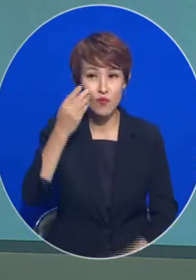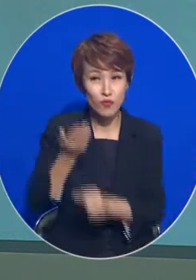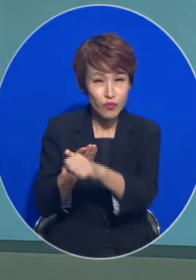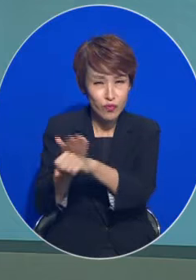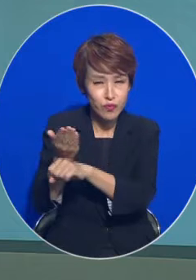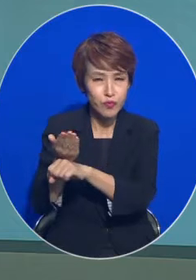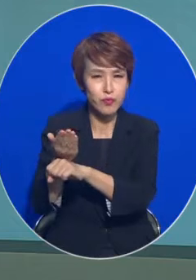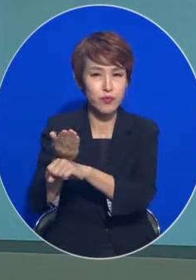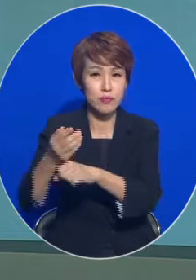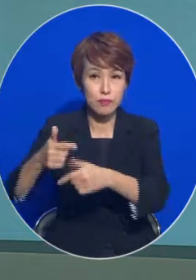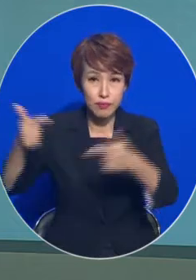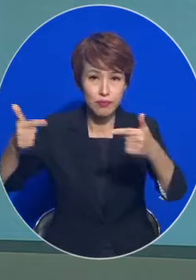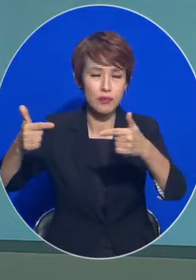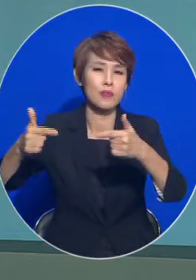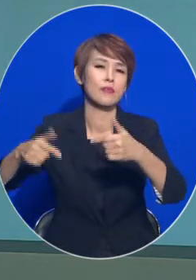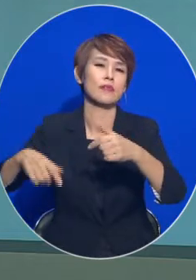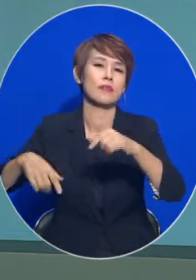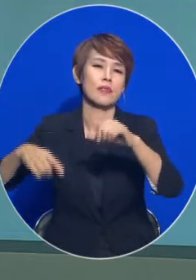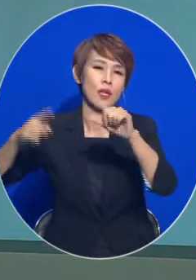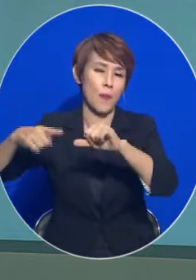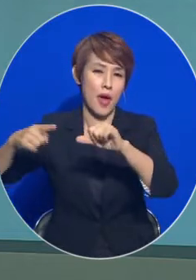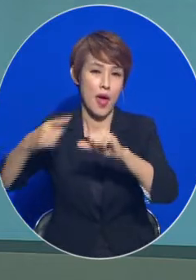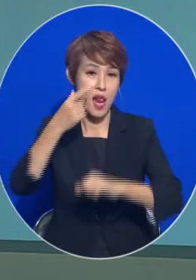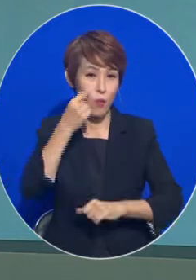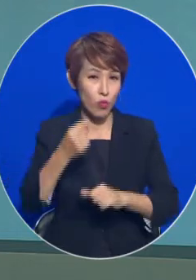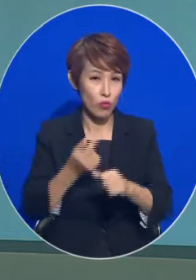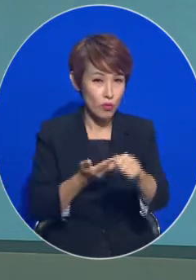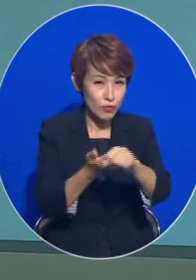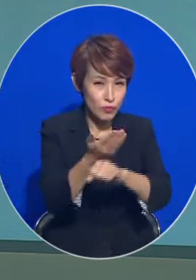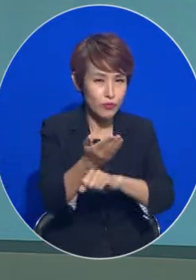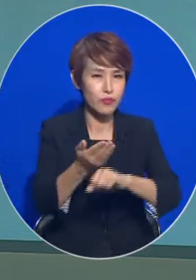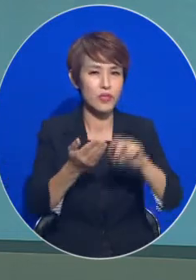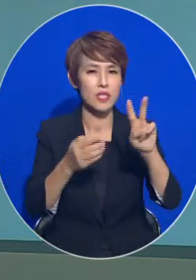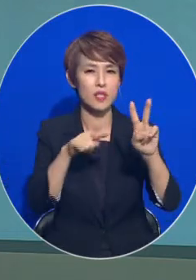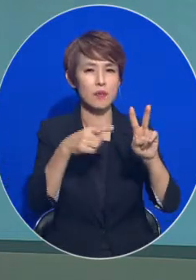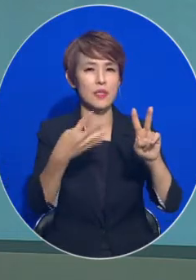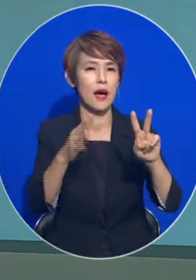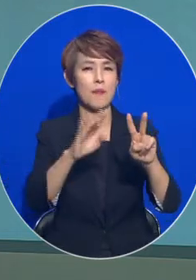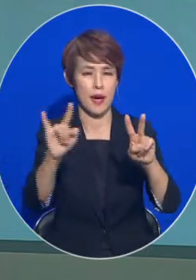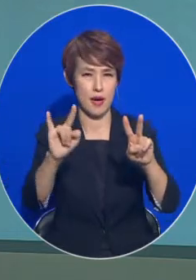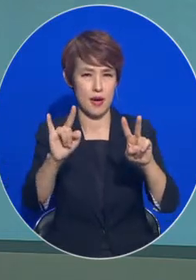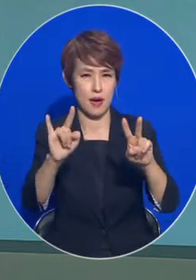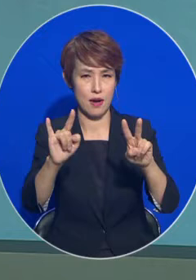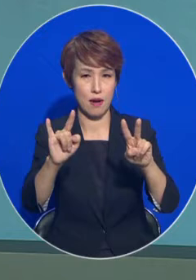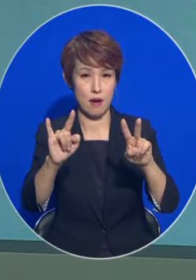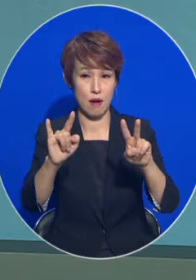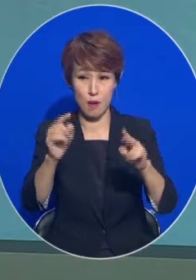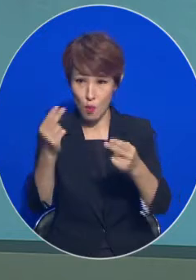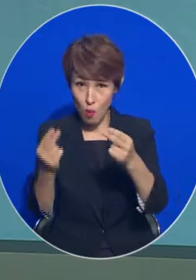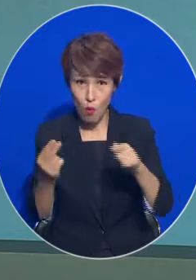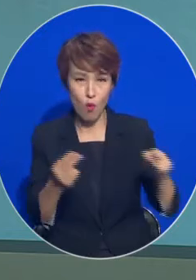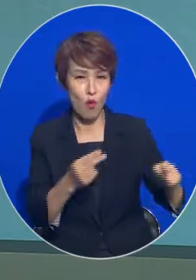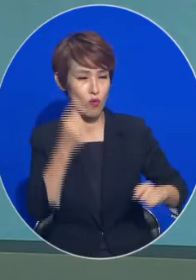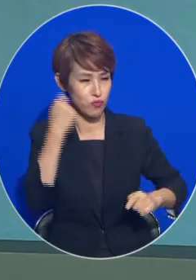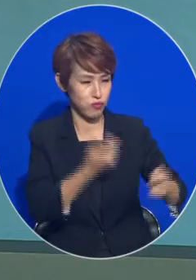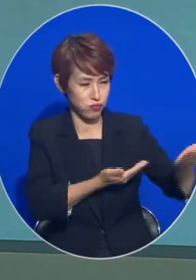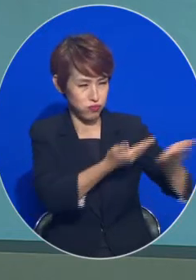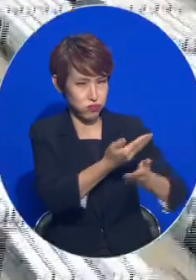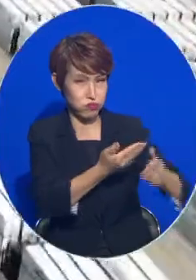수출이 5배가량 늘었고요. 또 일본과의 수출은 2.4배 증가했습니다. 이와 비교하면 상당한